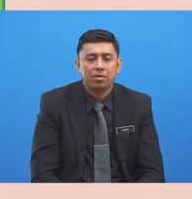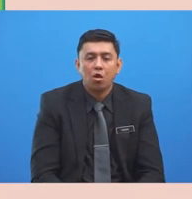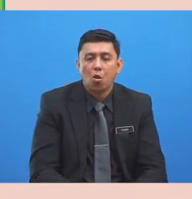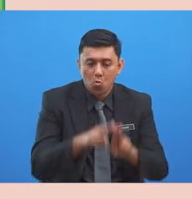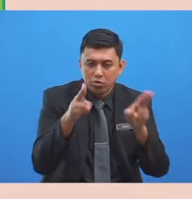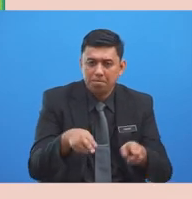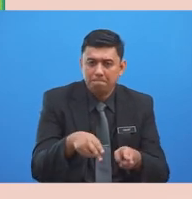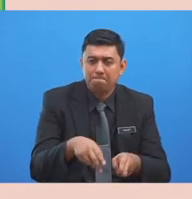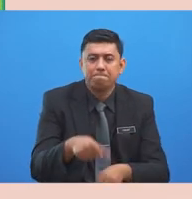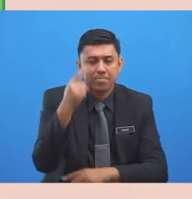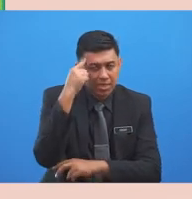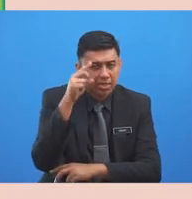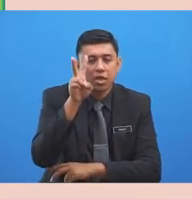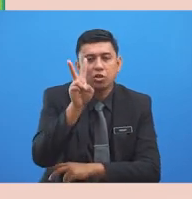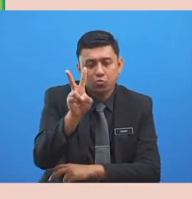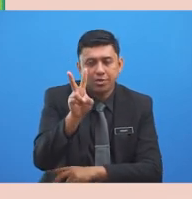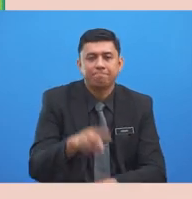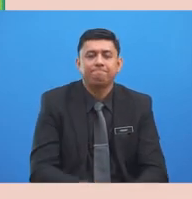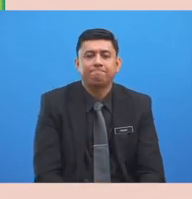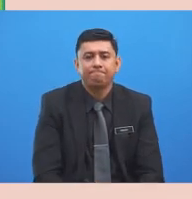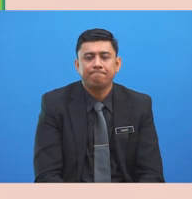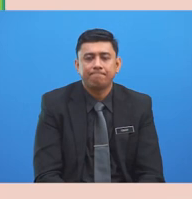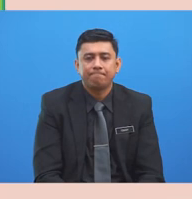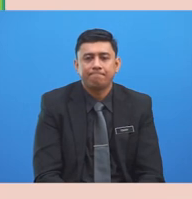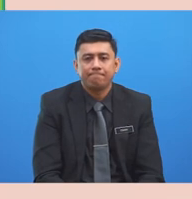menyelesaikan uji minda yang kedua pula.